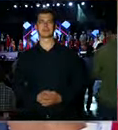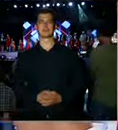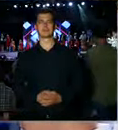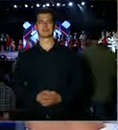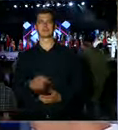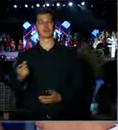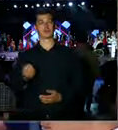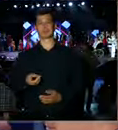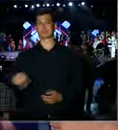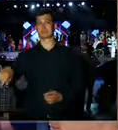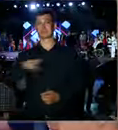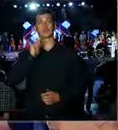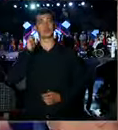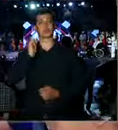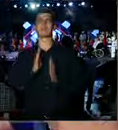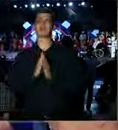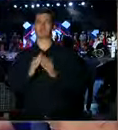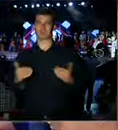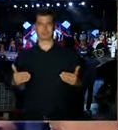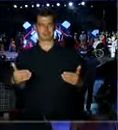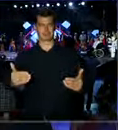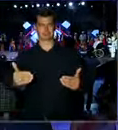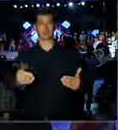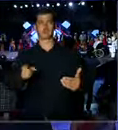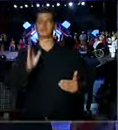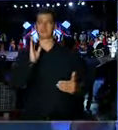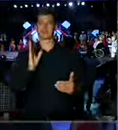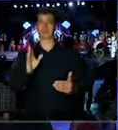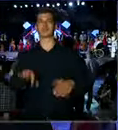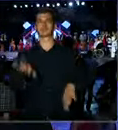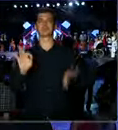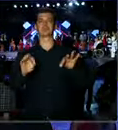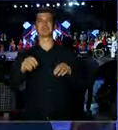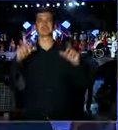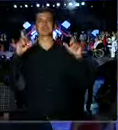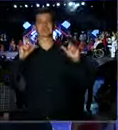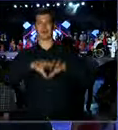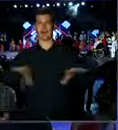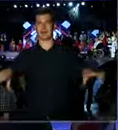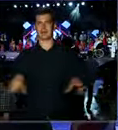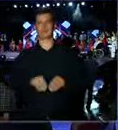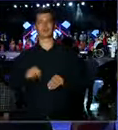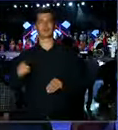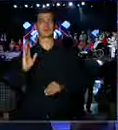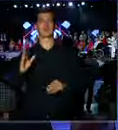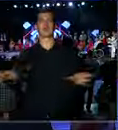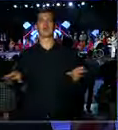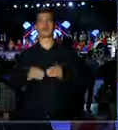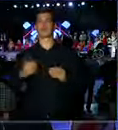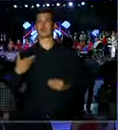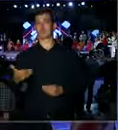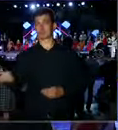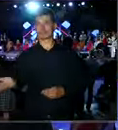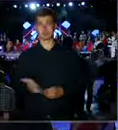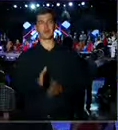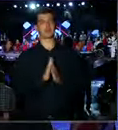Drogie kandydatki, prosimy, abyście przesunęły się do przodu, ponieważ zrobimy sobie teraz pamiątkowe zdjęcie naszych zacnych gości. Prosimy, aby też ustawili